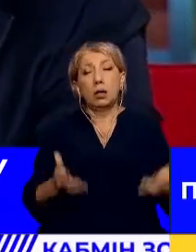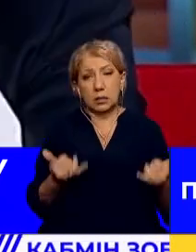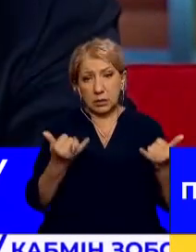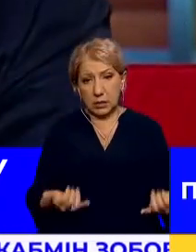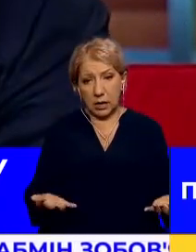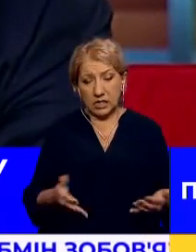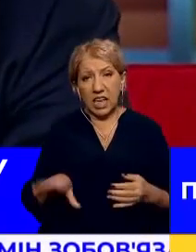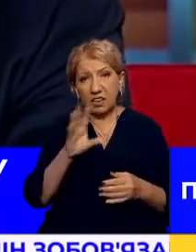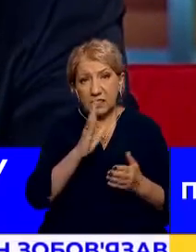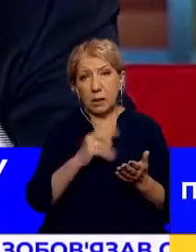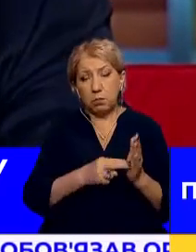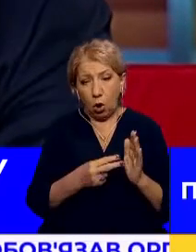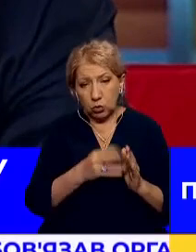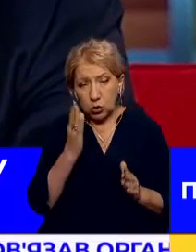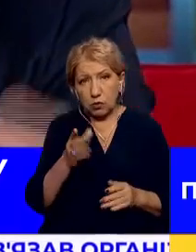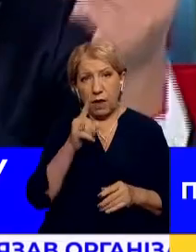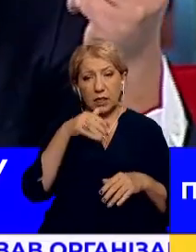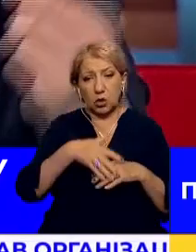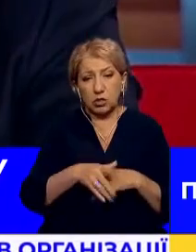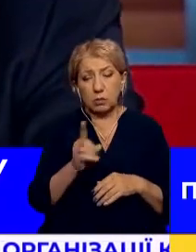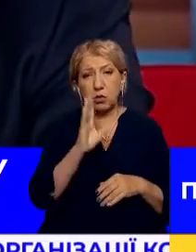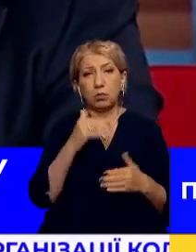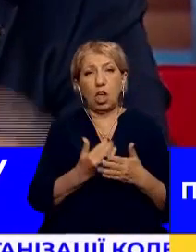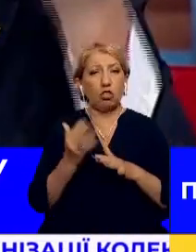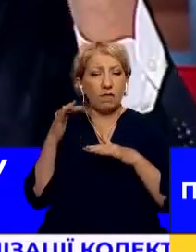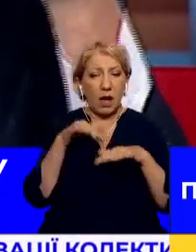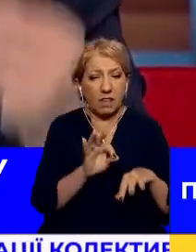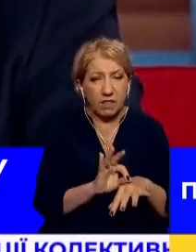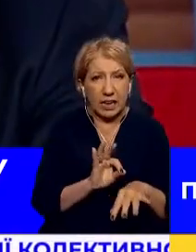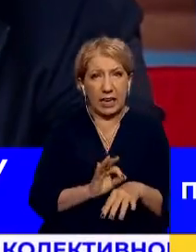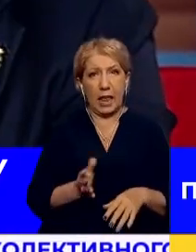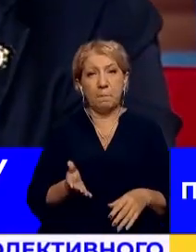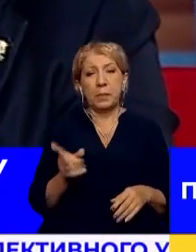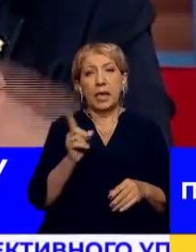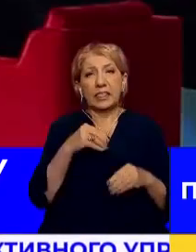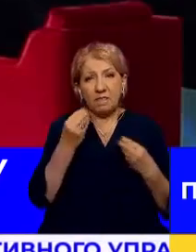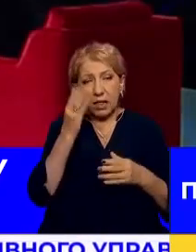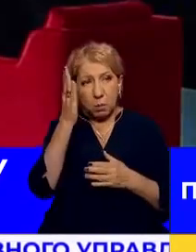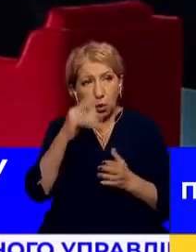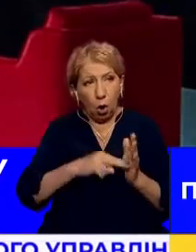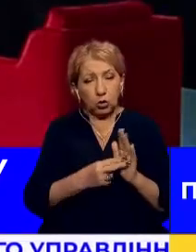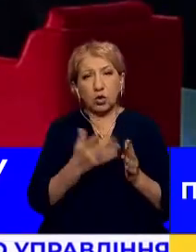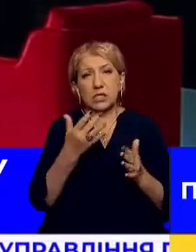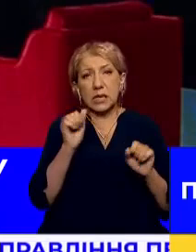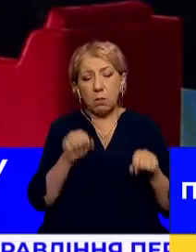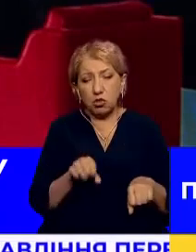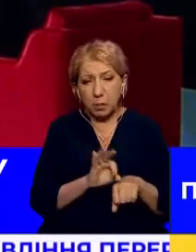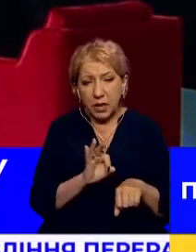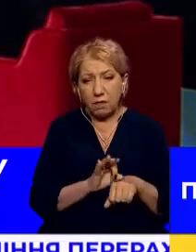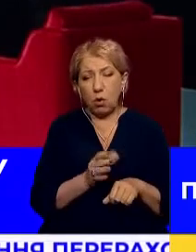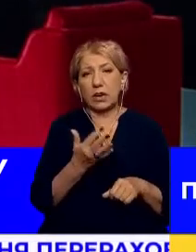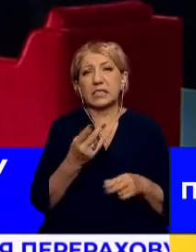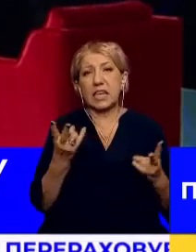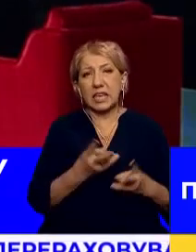падає. Всі прогнозували, всі розуміли, що буде нова хвиля, давали прогнози, скільки може бути хворих, скільки може